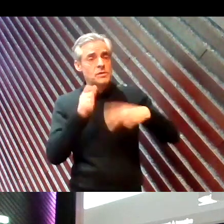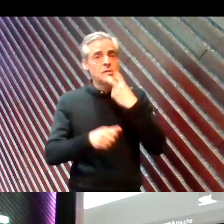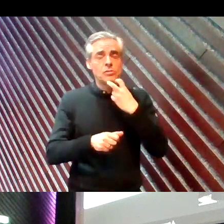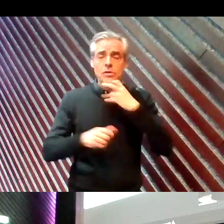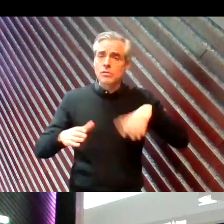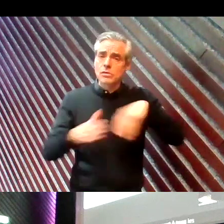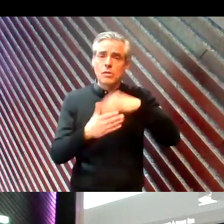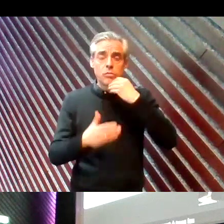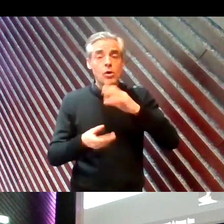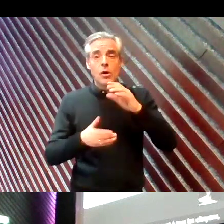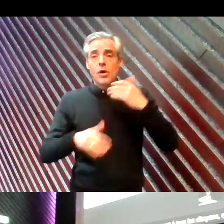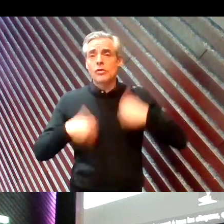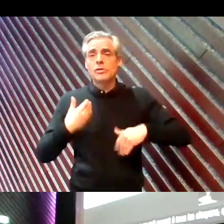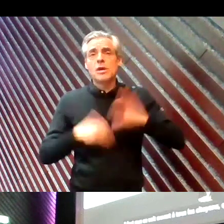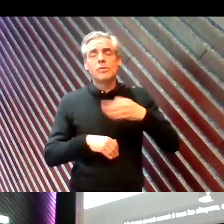le droit de ne avoir un handicap,